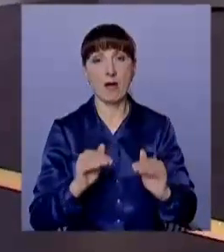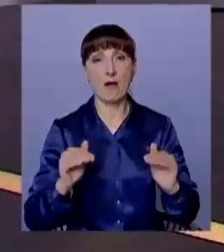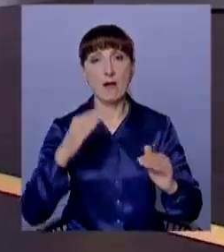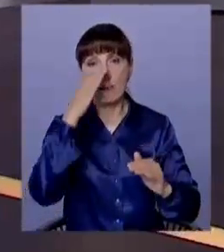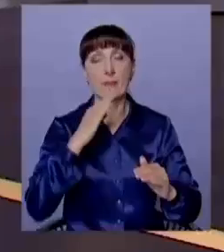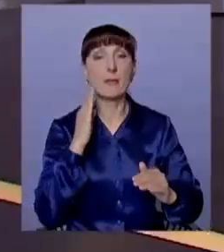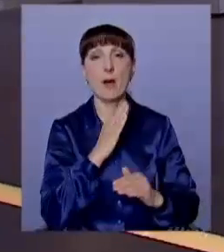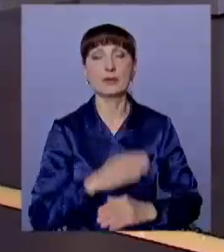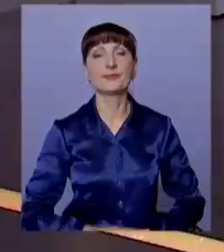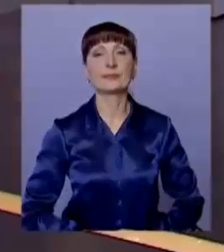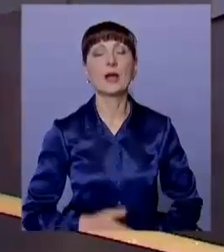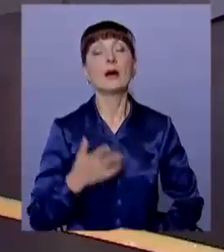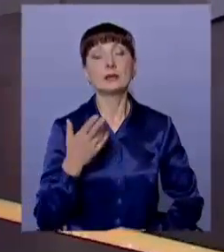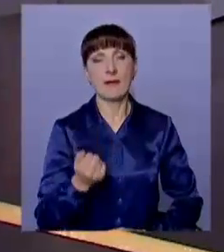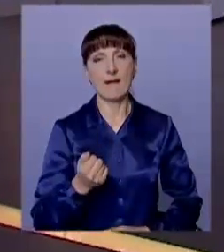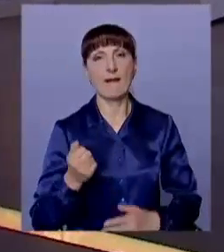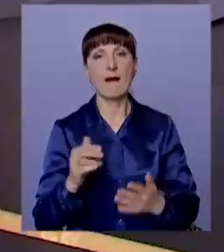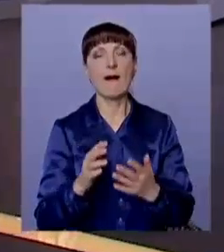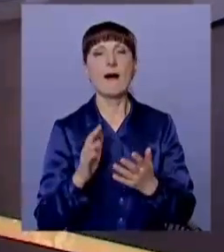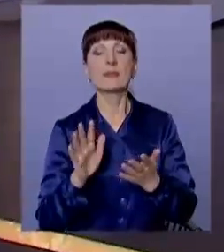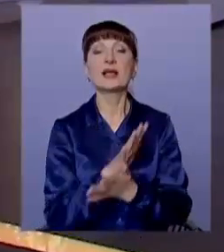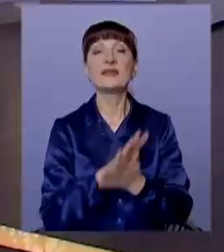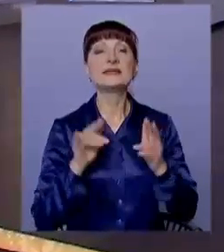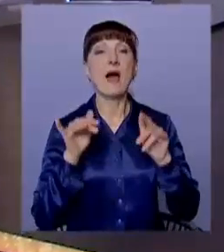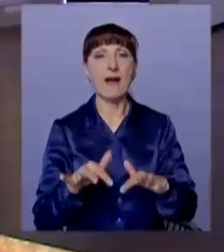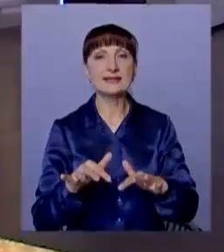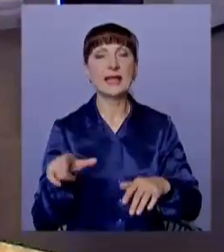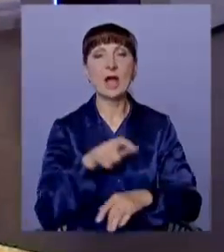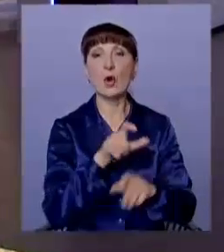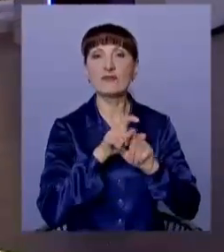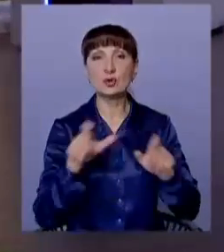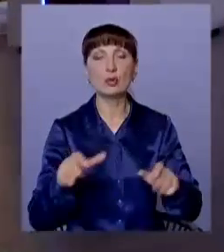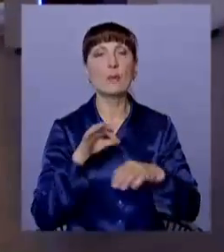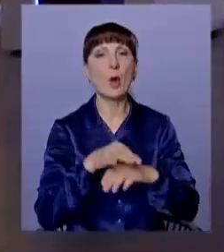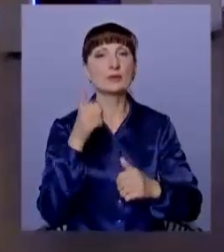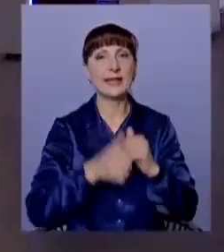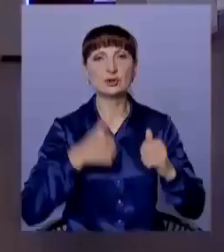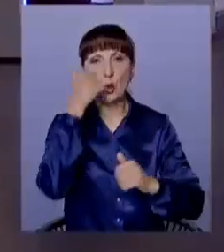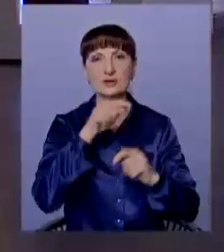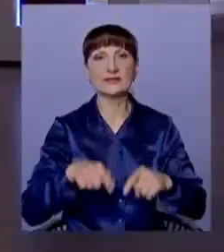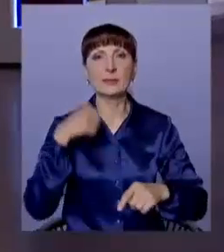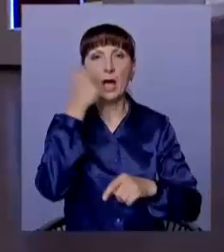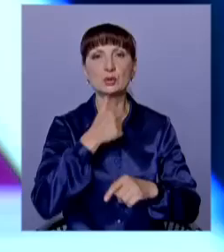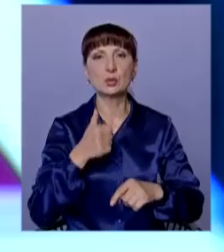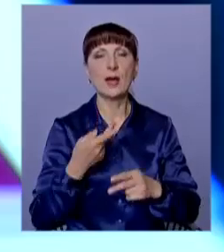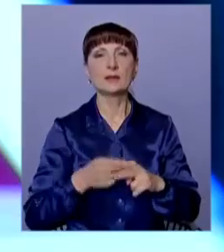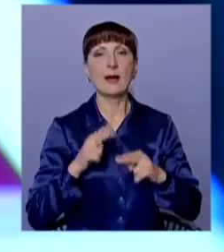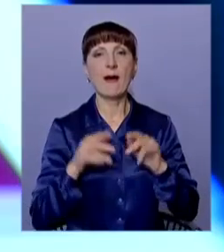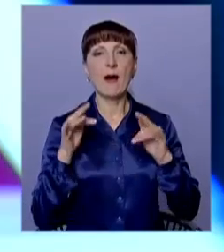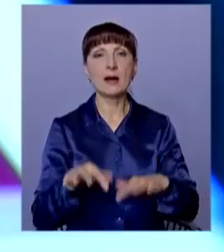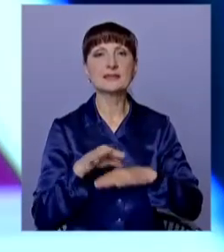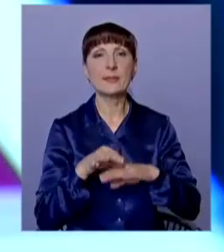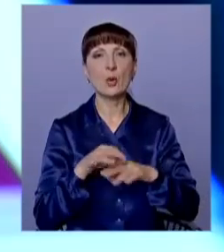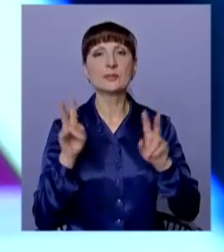Да, благотворительная акция «Дорога в школу» проходит ежегодно. В этом году такая акция проходит